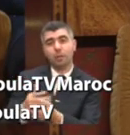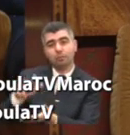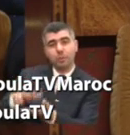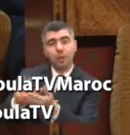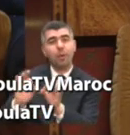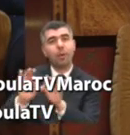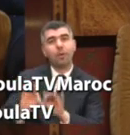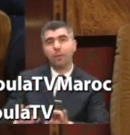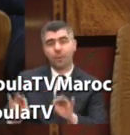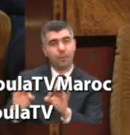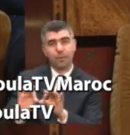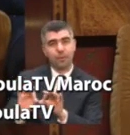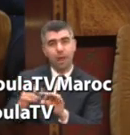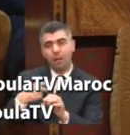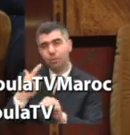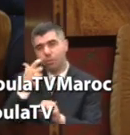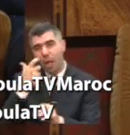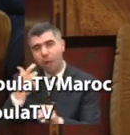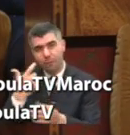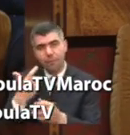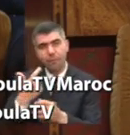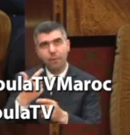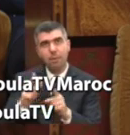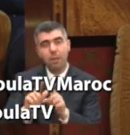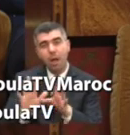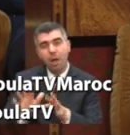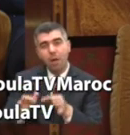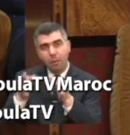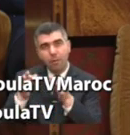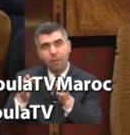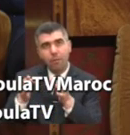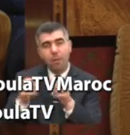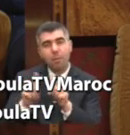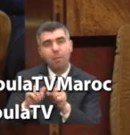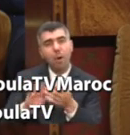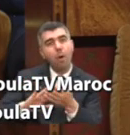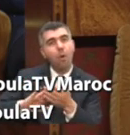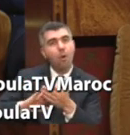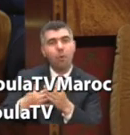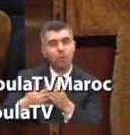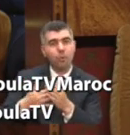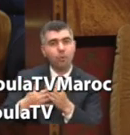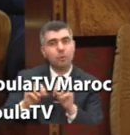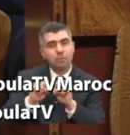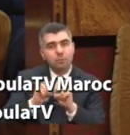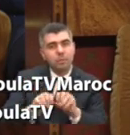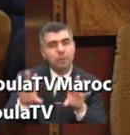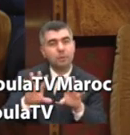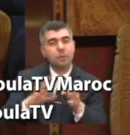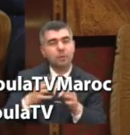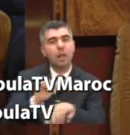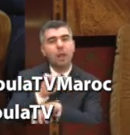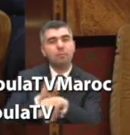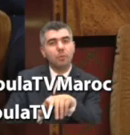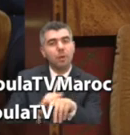القانون طلعت عليه في الماده 5 بالضبط. اليوم انت كتاكد لي بلسانك على انه غيشمل الجميع. كيف يعقل السيد الوزير ان يشمل هذا القانون